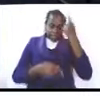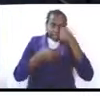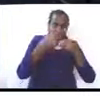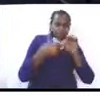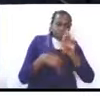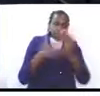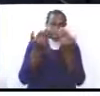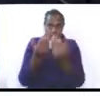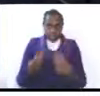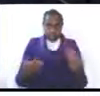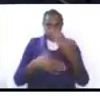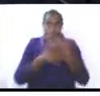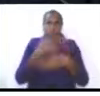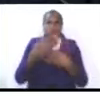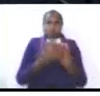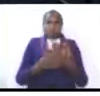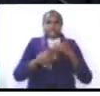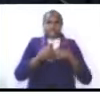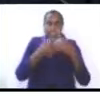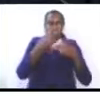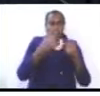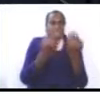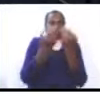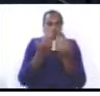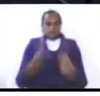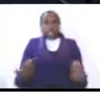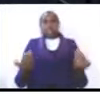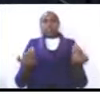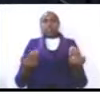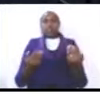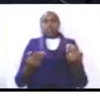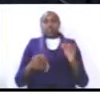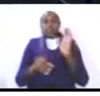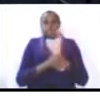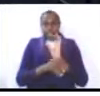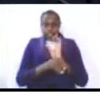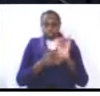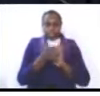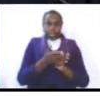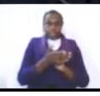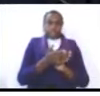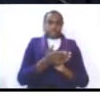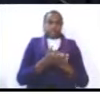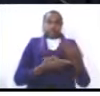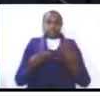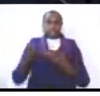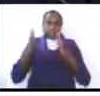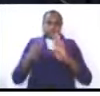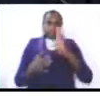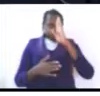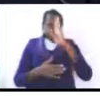wenu mtakapokuwa mkija kanisani kwa hiyo ibada ya Sunday School. Miundo msingi